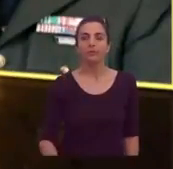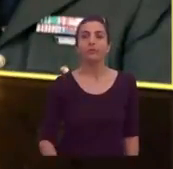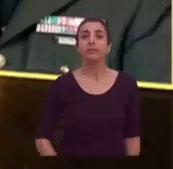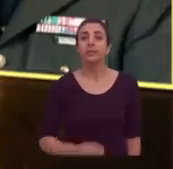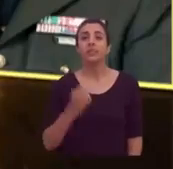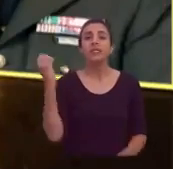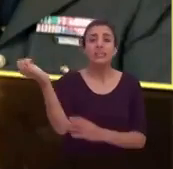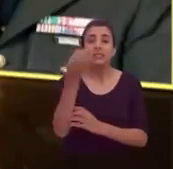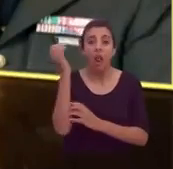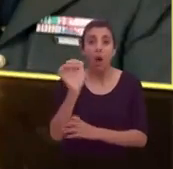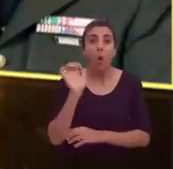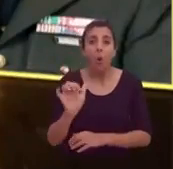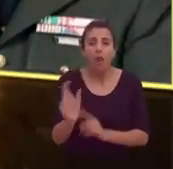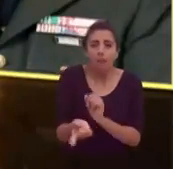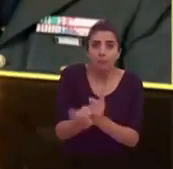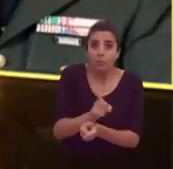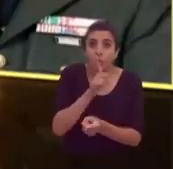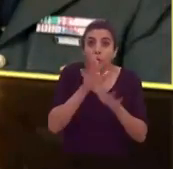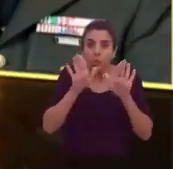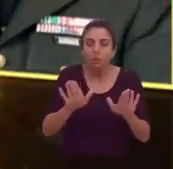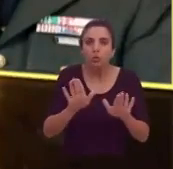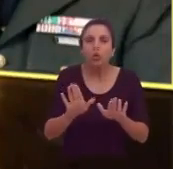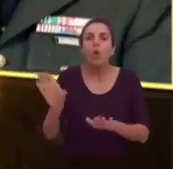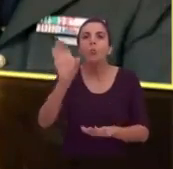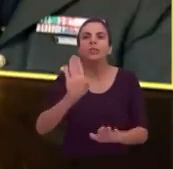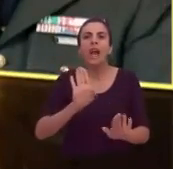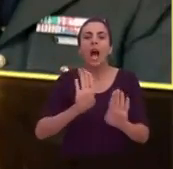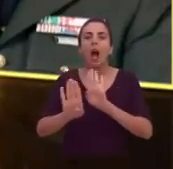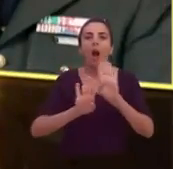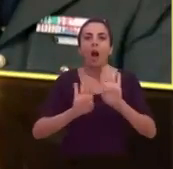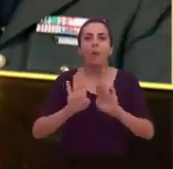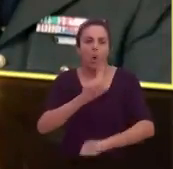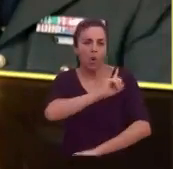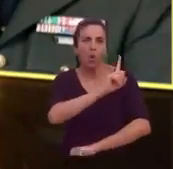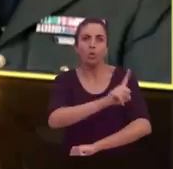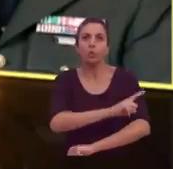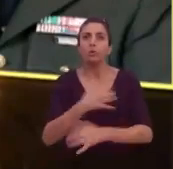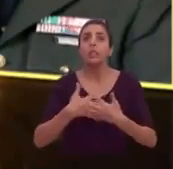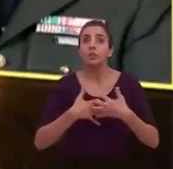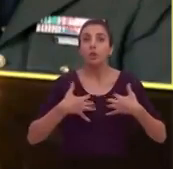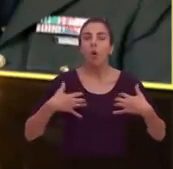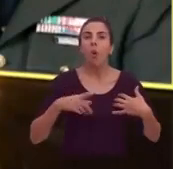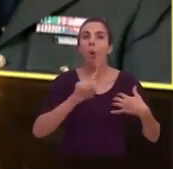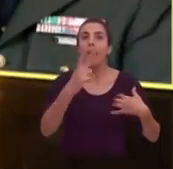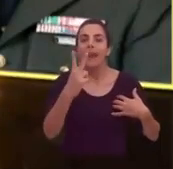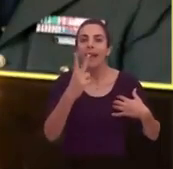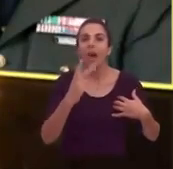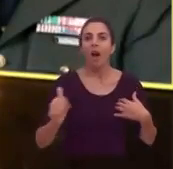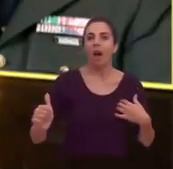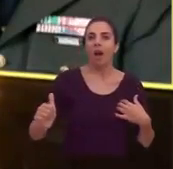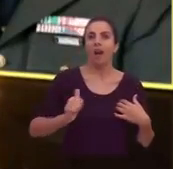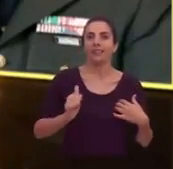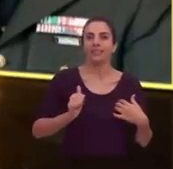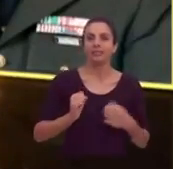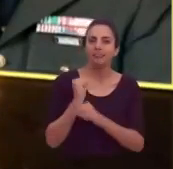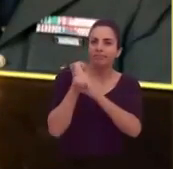Siren ve kornalar sustuğunda müzenin kapısında pehlivan yapılı 12 Mehmetçiğin omuzlarında içinde Atatürk'ün